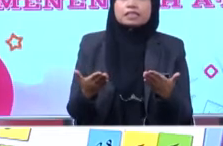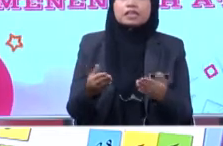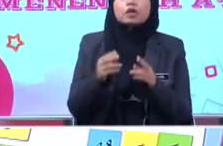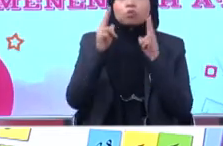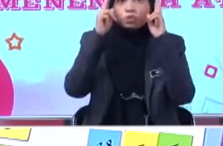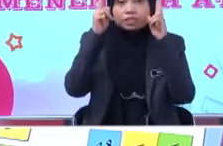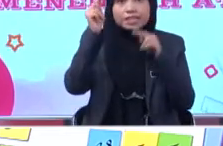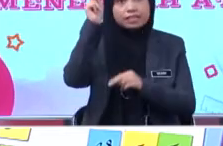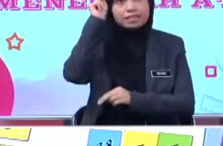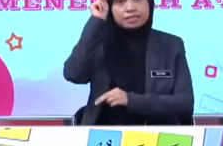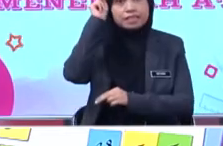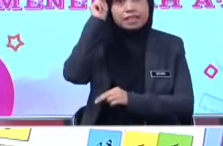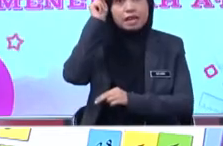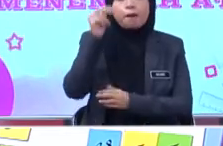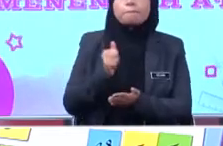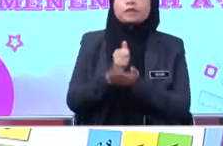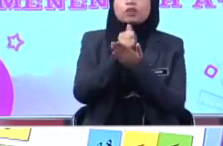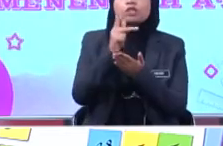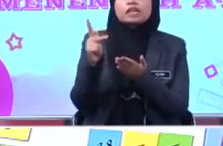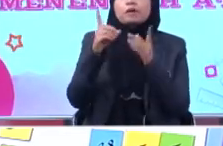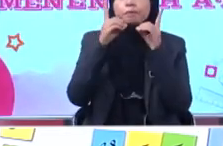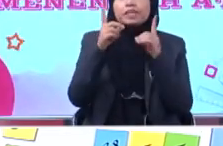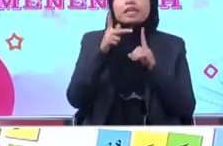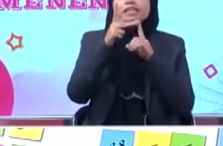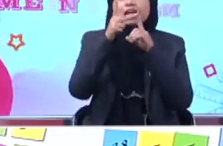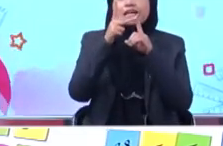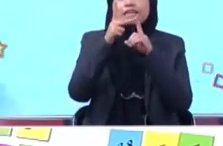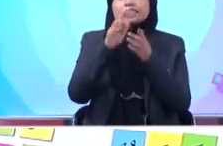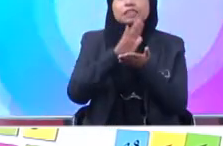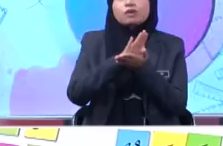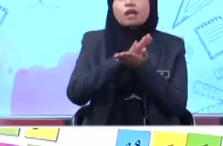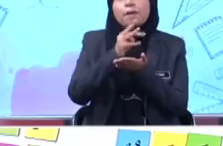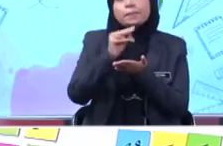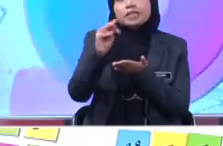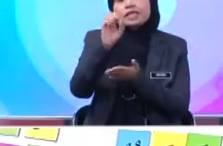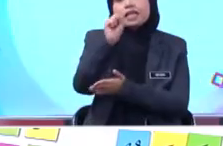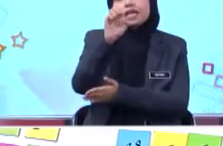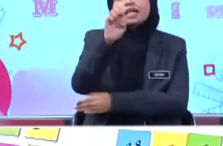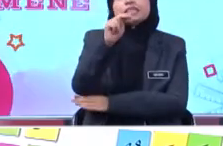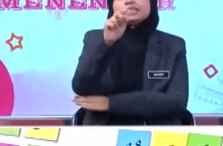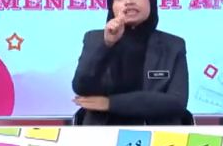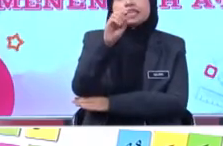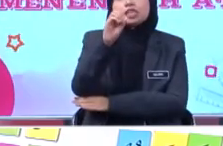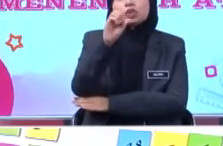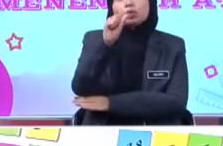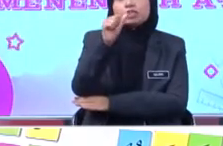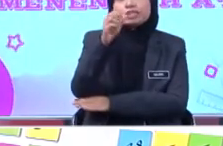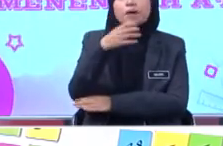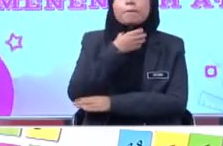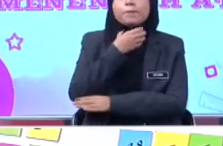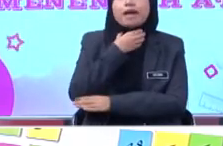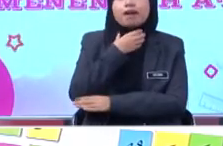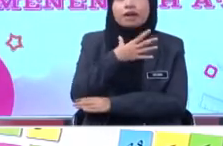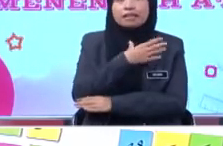Abidin merupakan penolong karena pendidikan khas dari sekolah menengah kebangsaan Sentosa Vira dan tidak ketinggalan cek gua